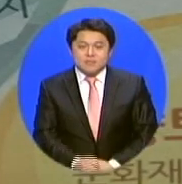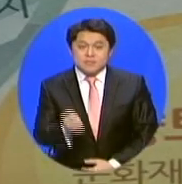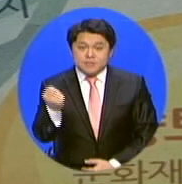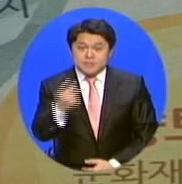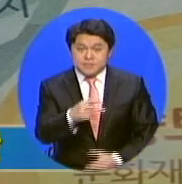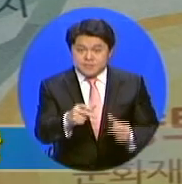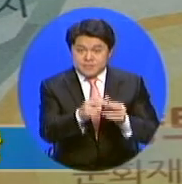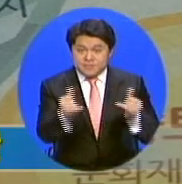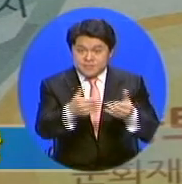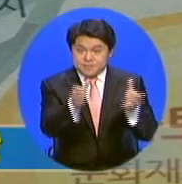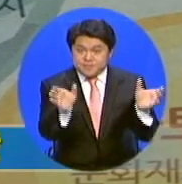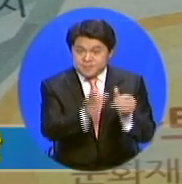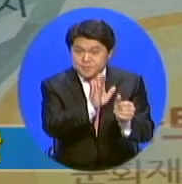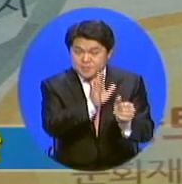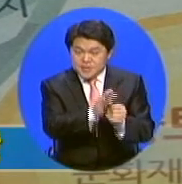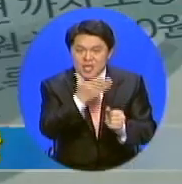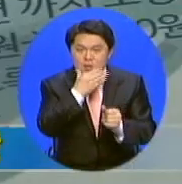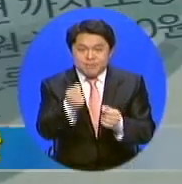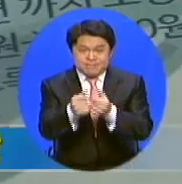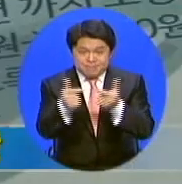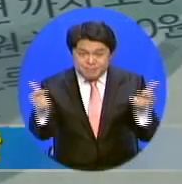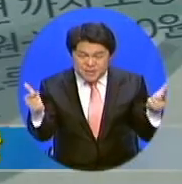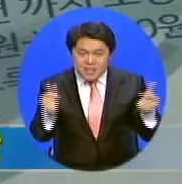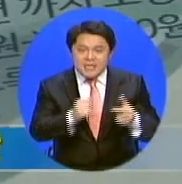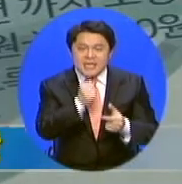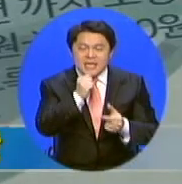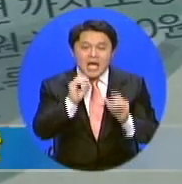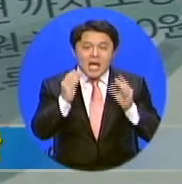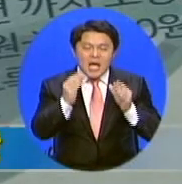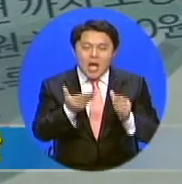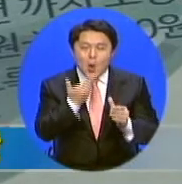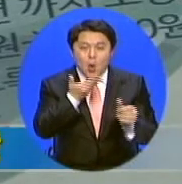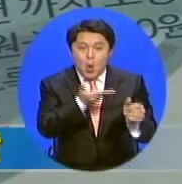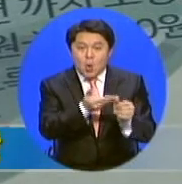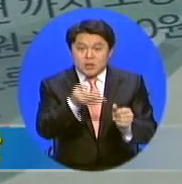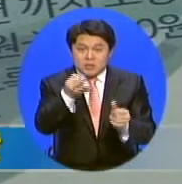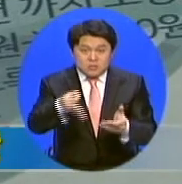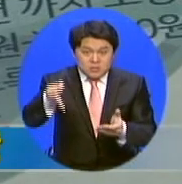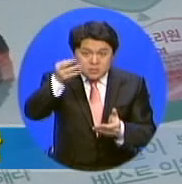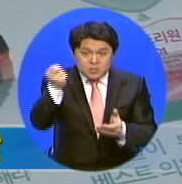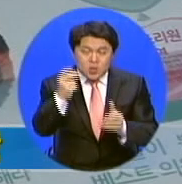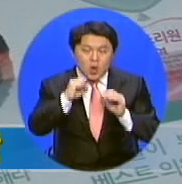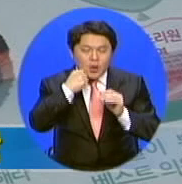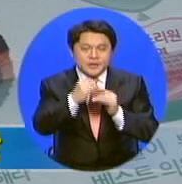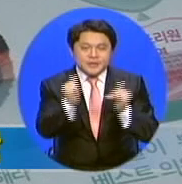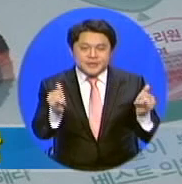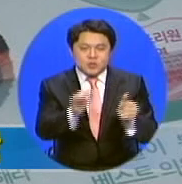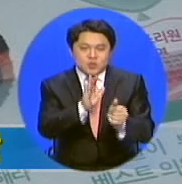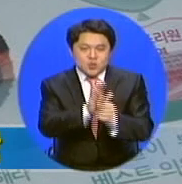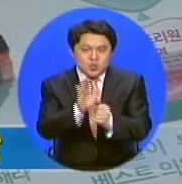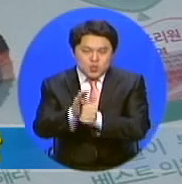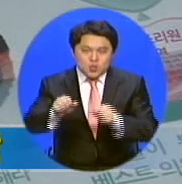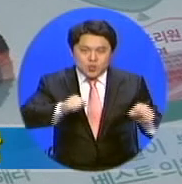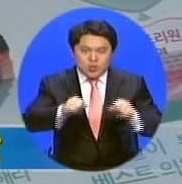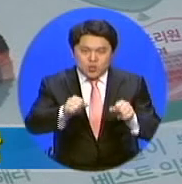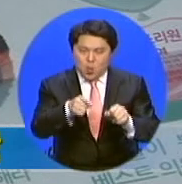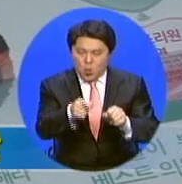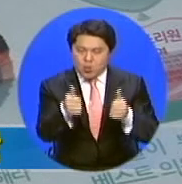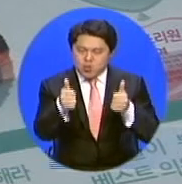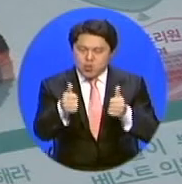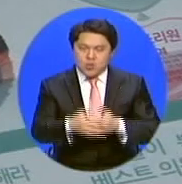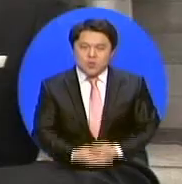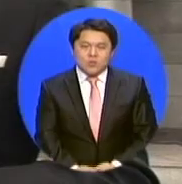또한 장애인 단체 지원과 복지 확대, 저소득층 급식비 지원금 인상, 어려운 이웃을 대변한 의정활동이 주목됩니다.